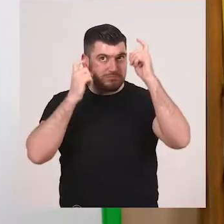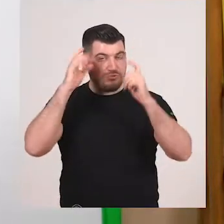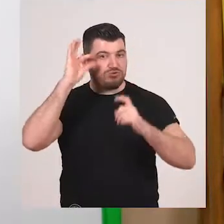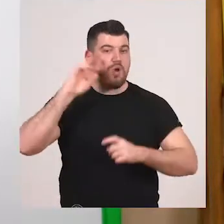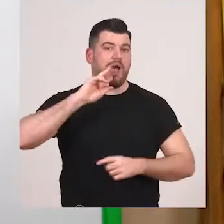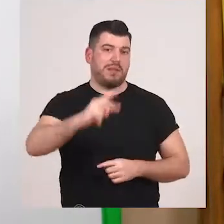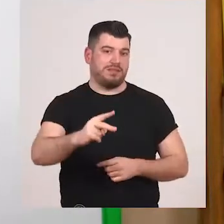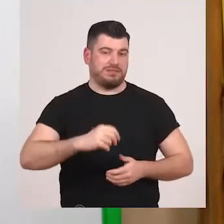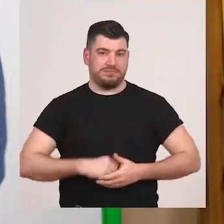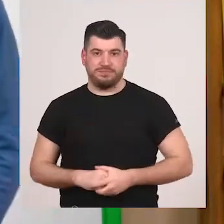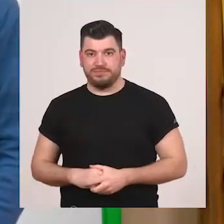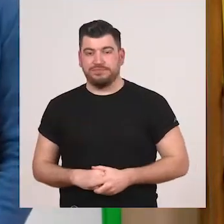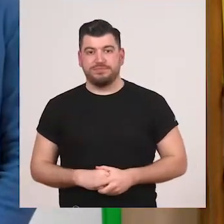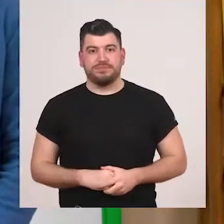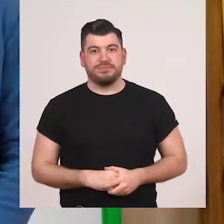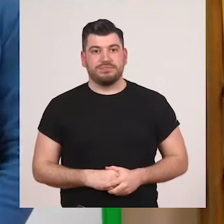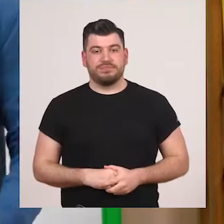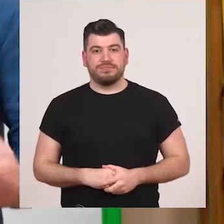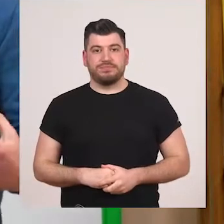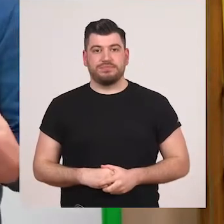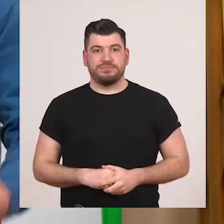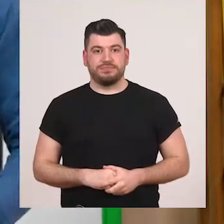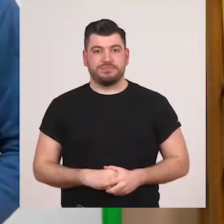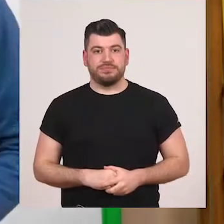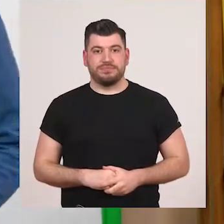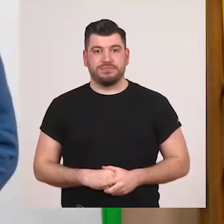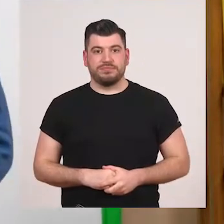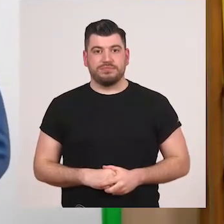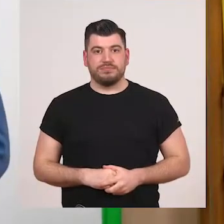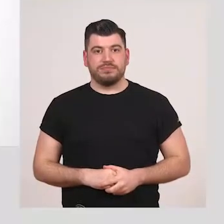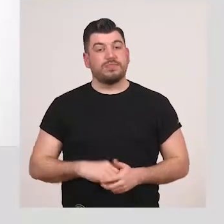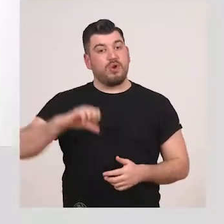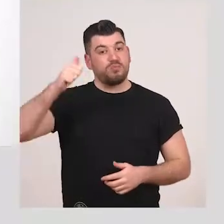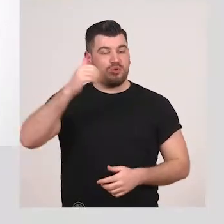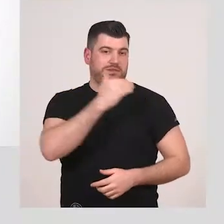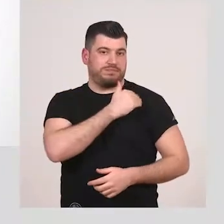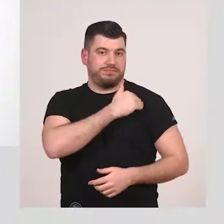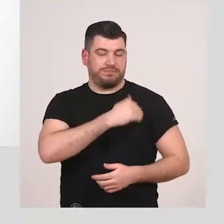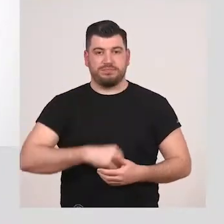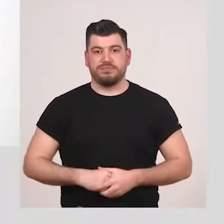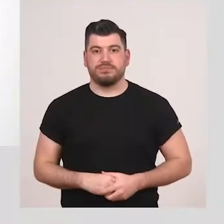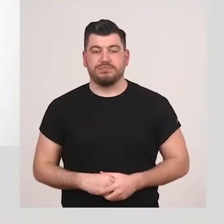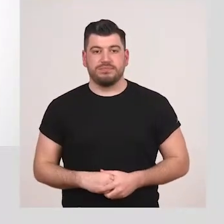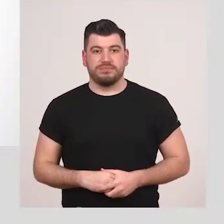δούμε τι μάθαμε σε αυτό το μάθημα. Και προχωράμε στην πρώτη ερώτηση.